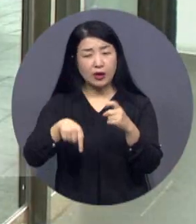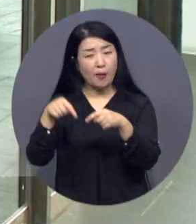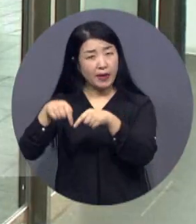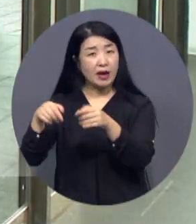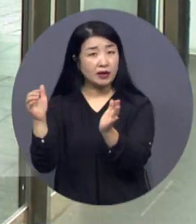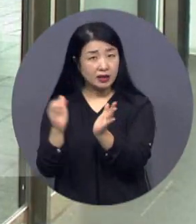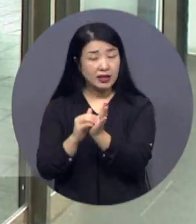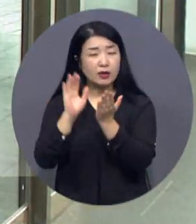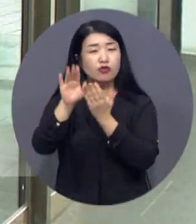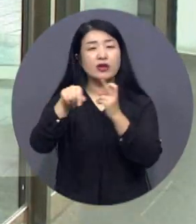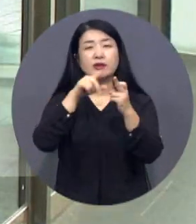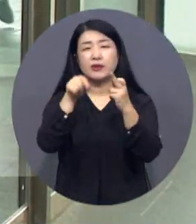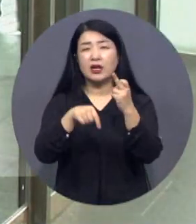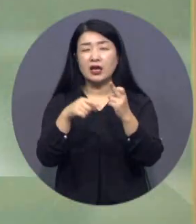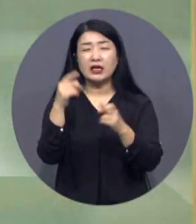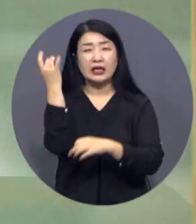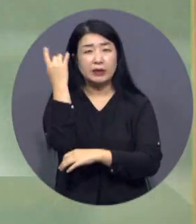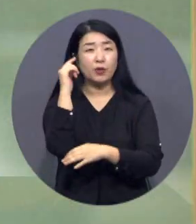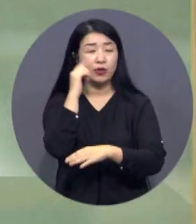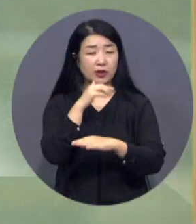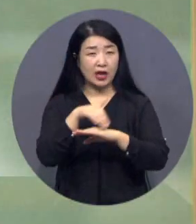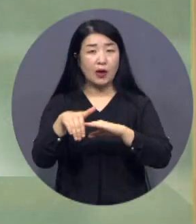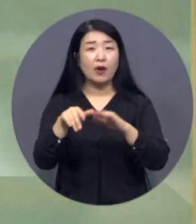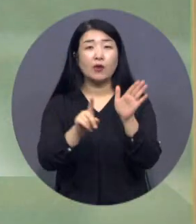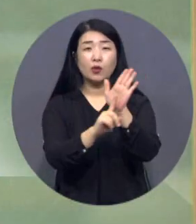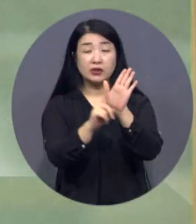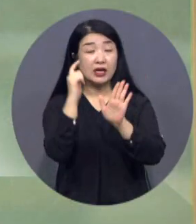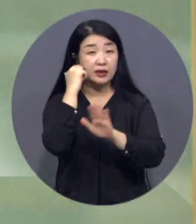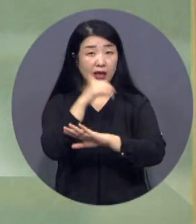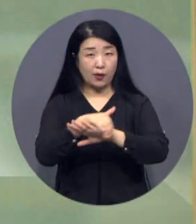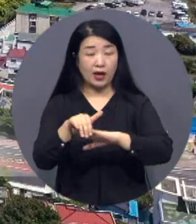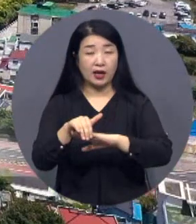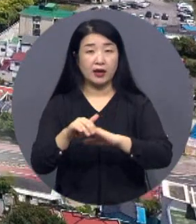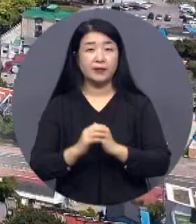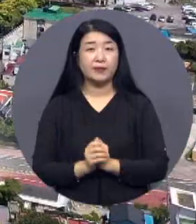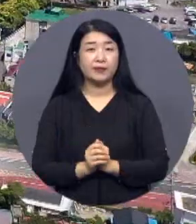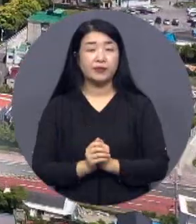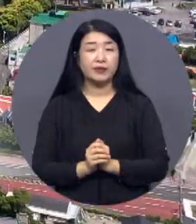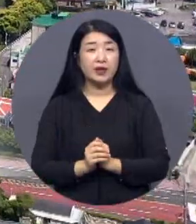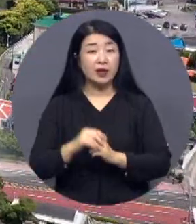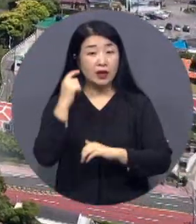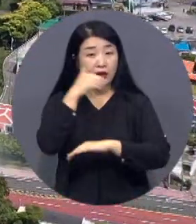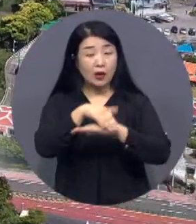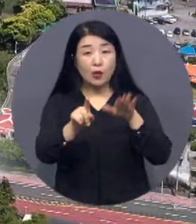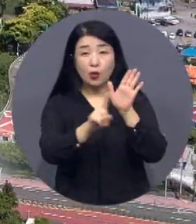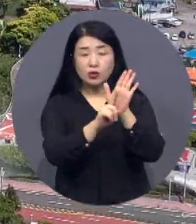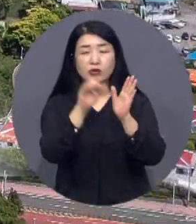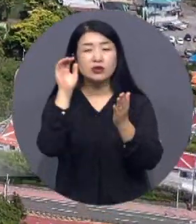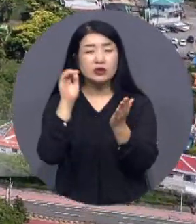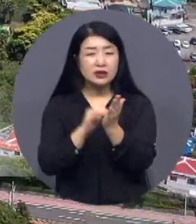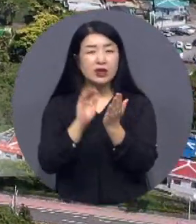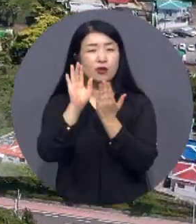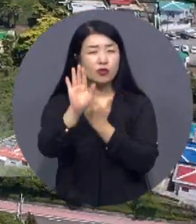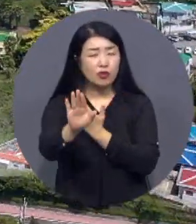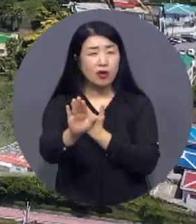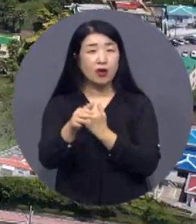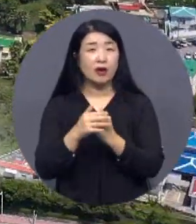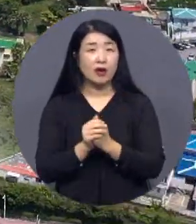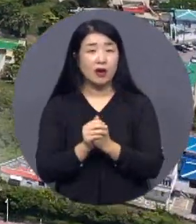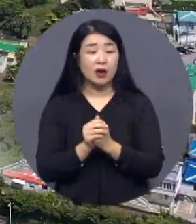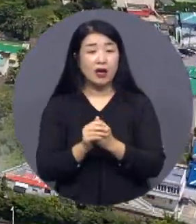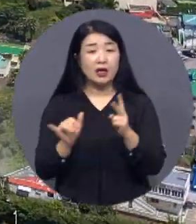협의를 거쳐 연말쯤에 기본 계획을 고시하기로 했습니다. 기본 계획이 고시되면 장기 계획에만